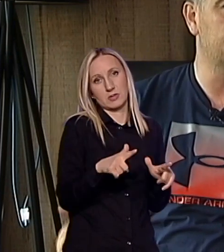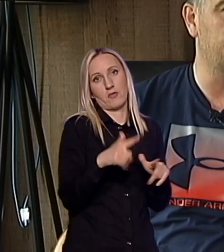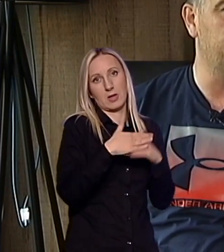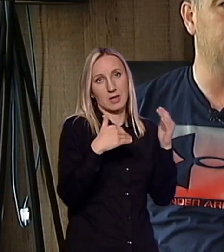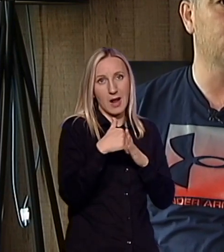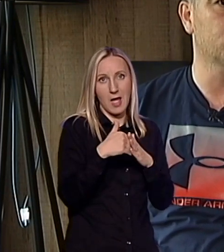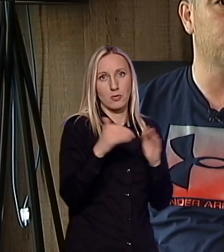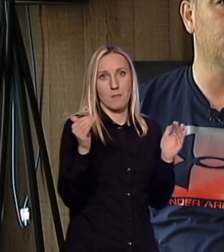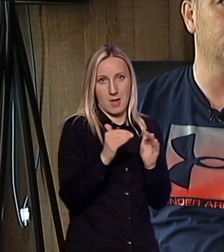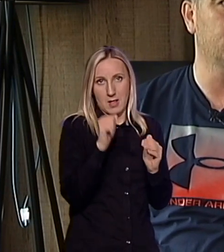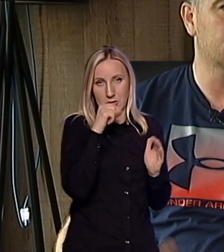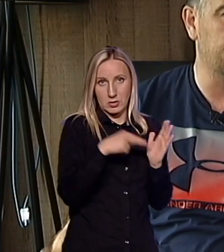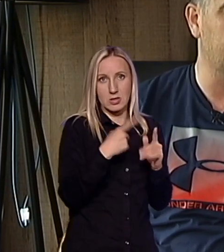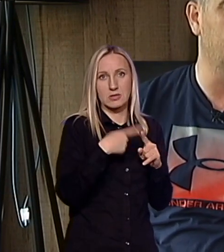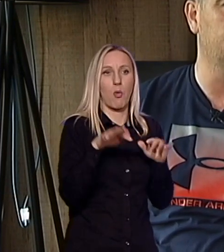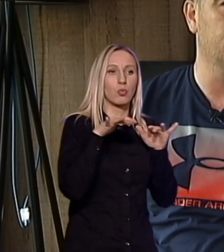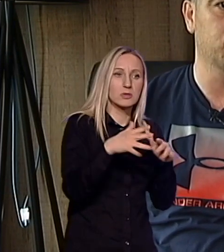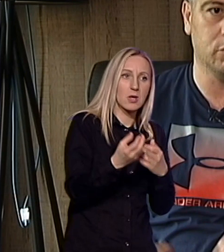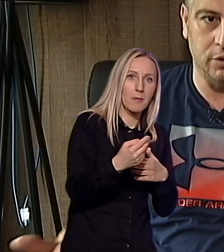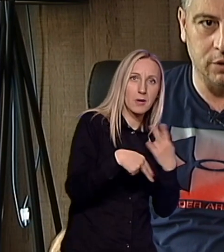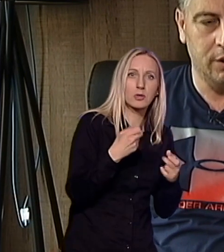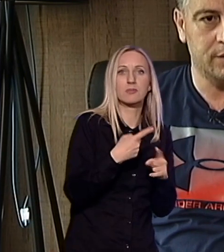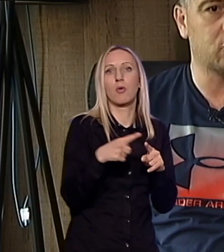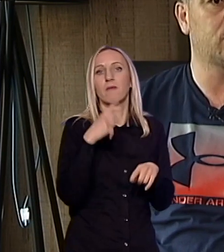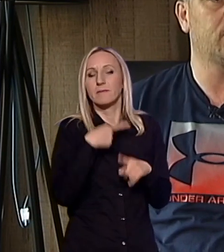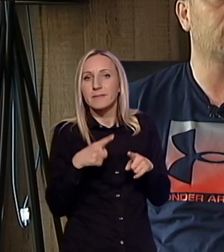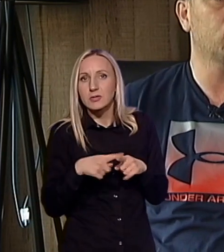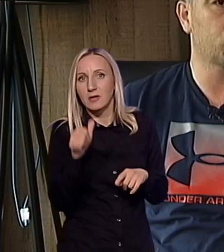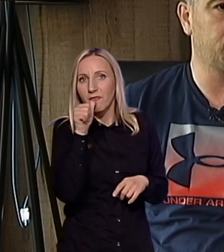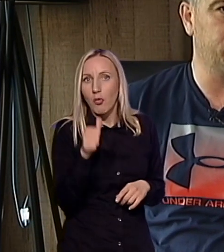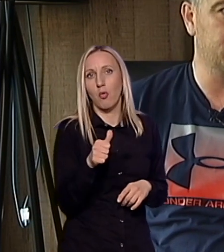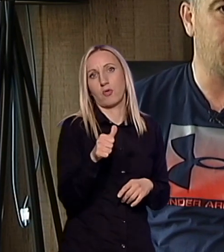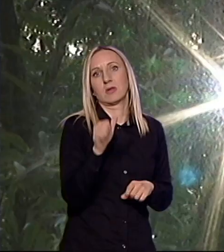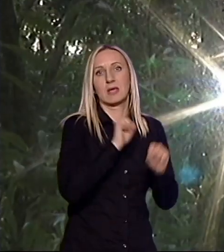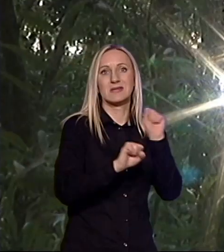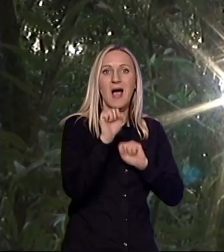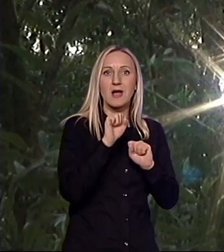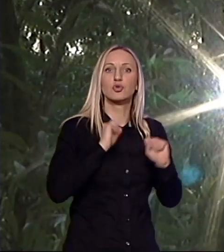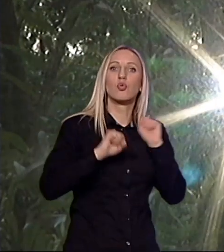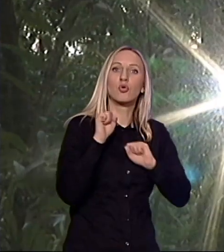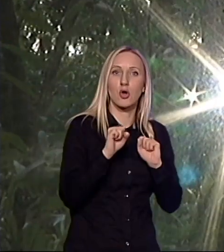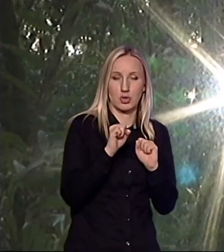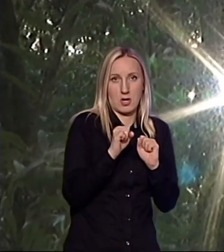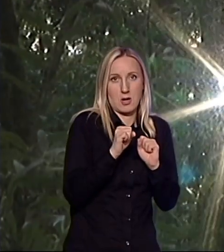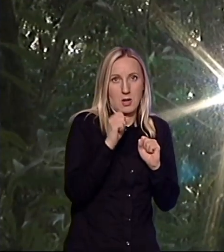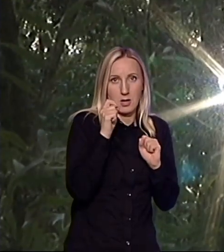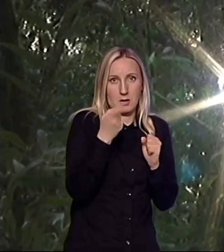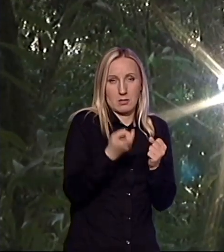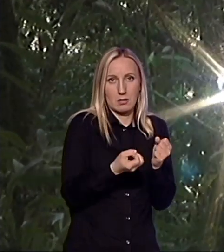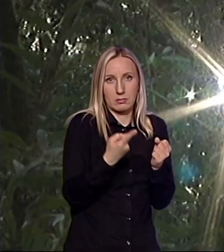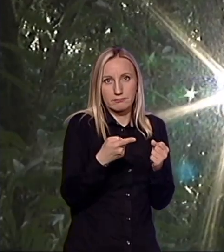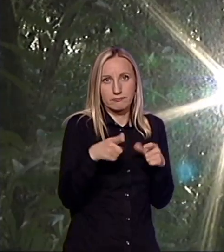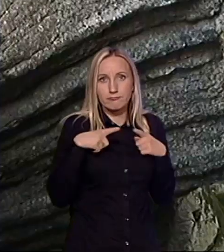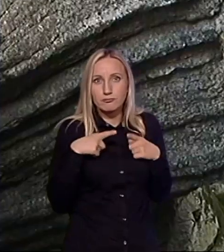zbog uticaja na prirodu, zbog nedostatka vode, zbog zaštite nekih ugroženih vrsta. Ali kad oni već daju